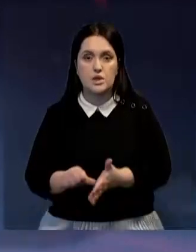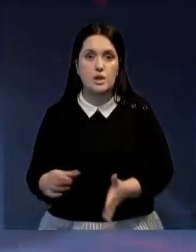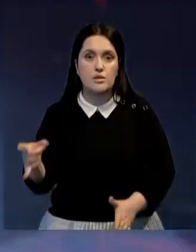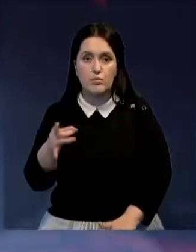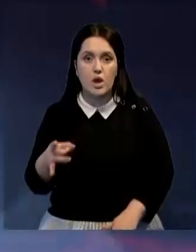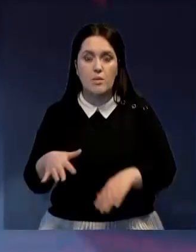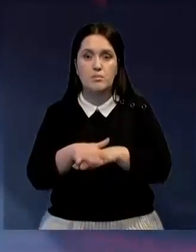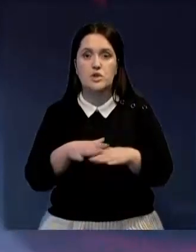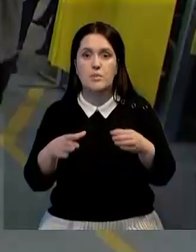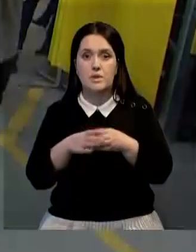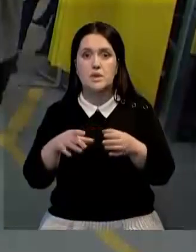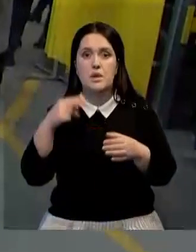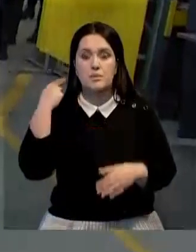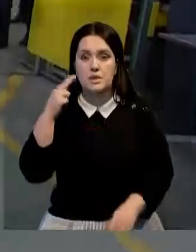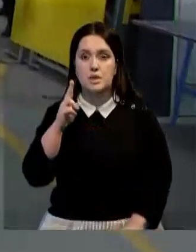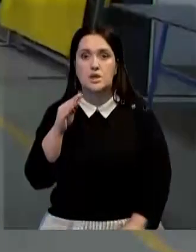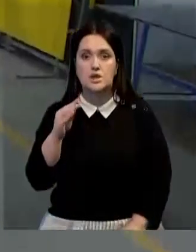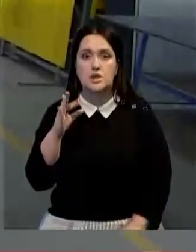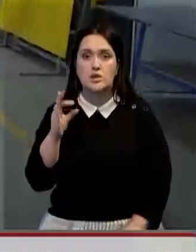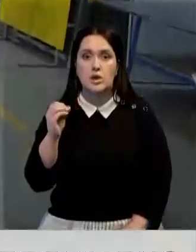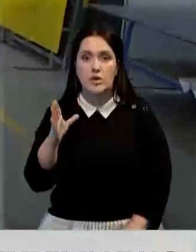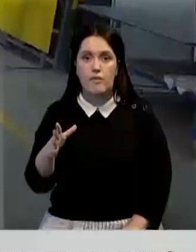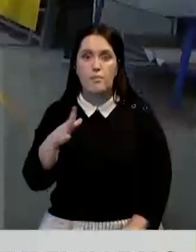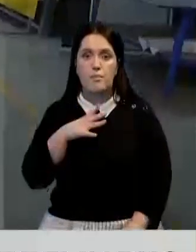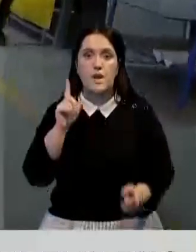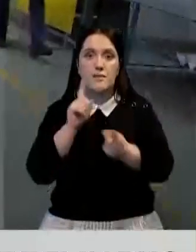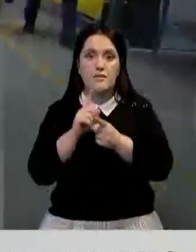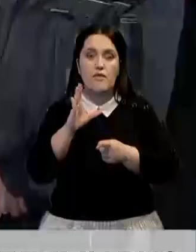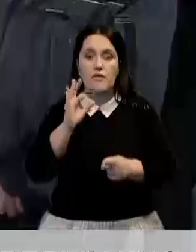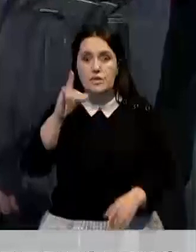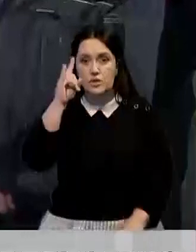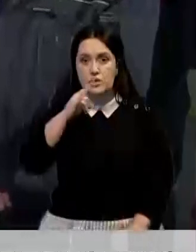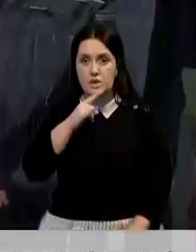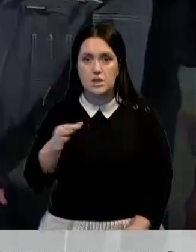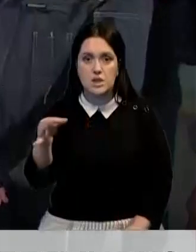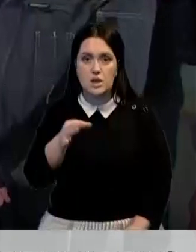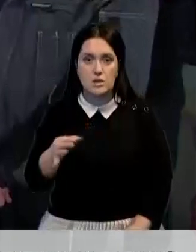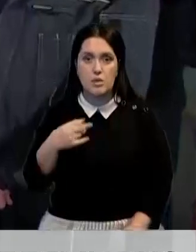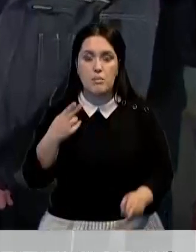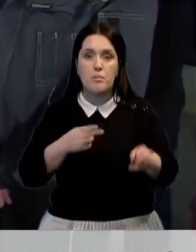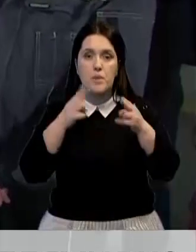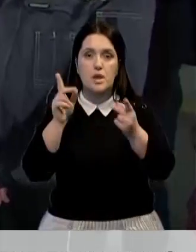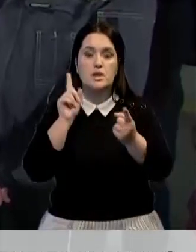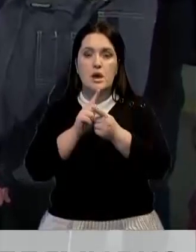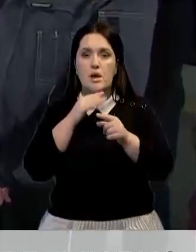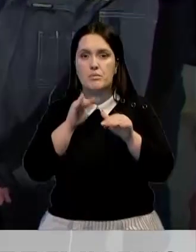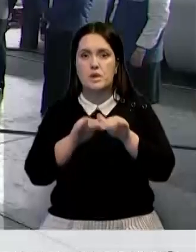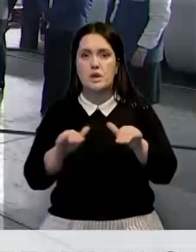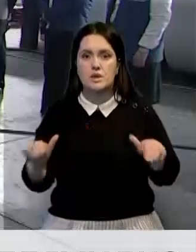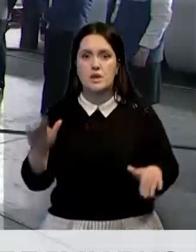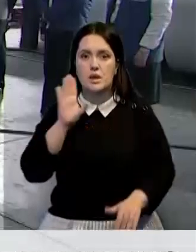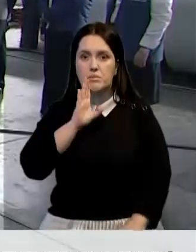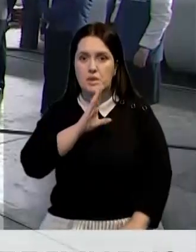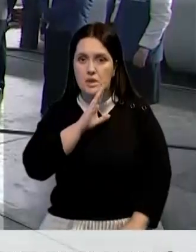Член республиканского общественного штаба кандидатов президента Касым-Жомарта Токаева провели ряд встреч в Восточно-Казахстанской области. В ходе поездки